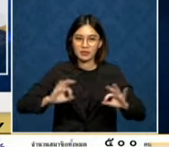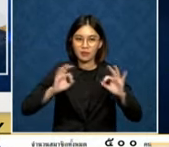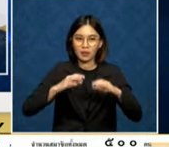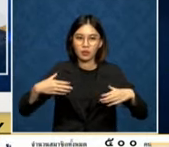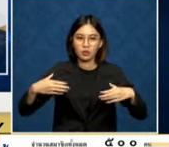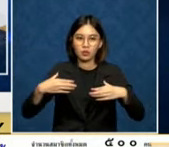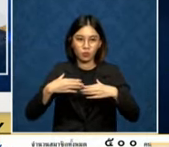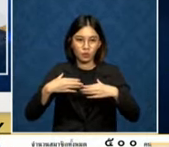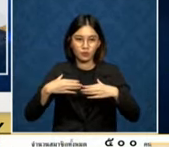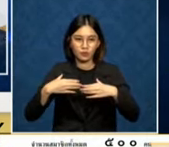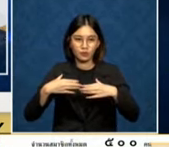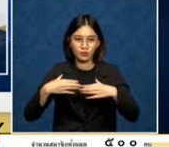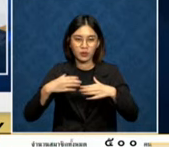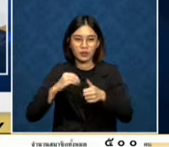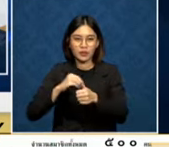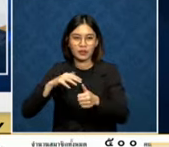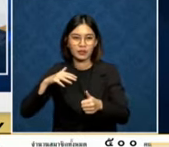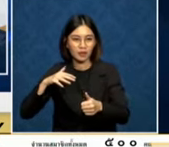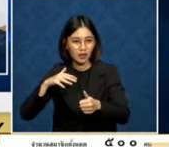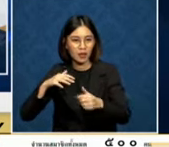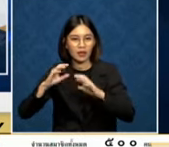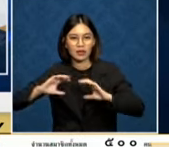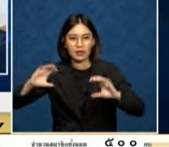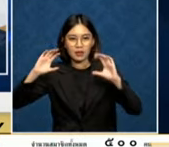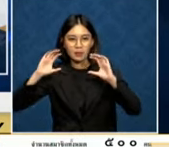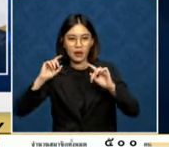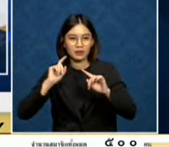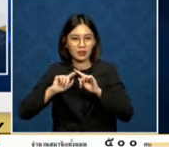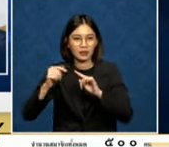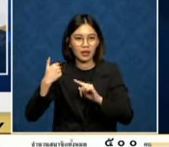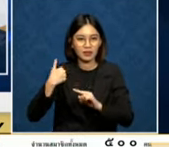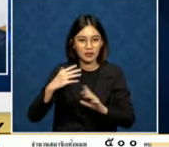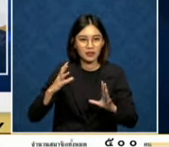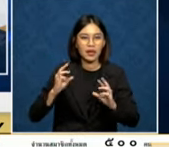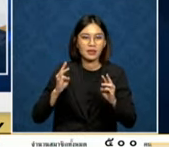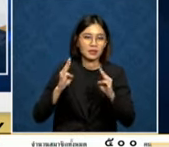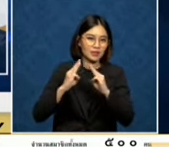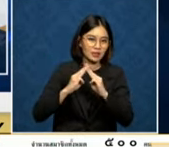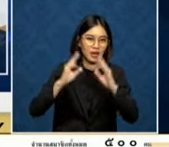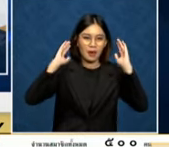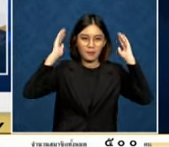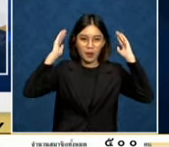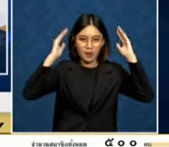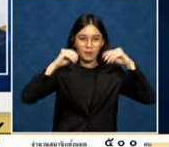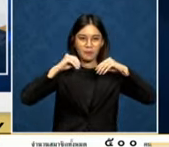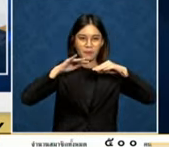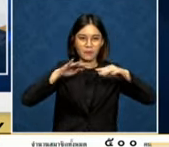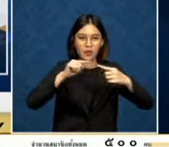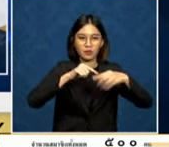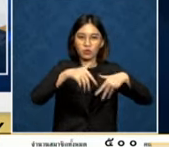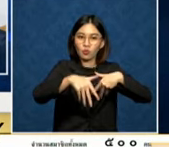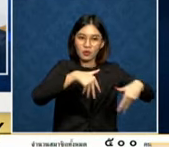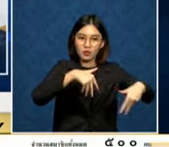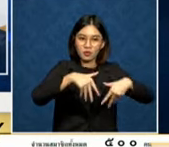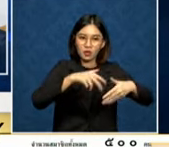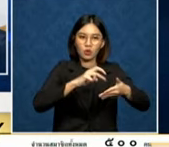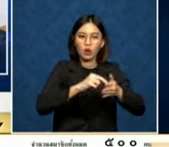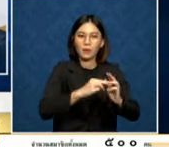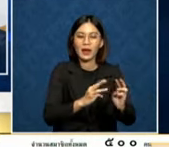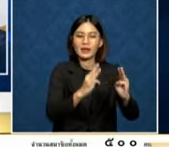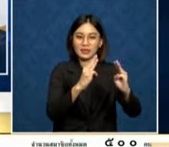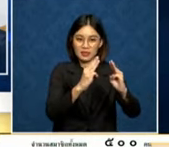แกนนำรัฐบาลที่ได้รับปากและหาเสียงไว้กับประชาชนนั่นคือพันธสัญญา